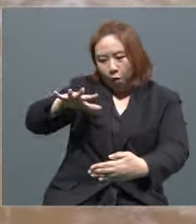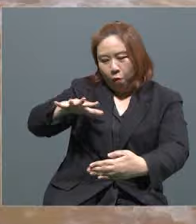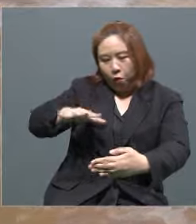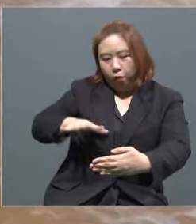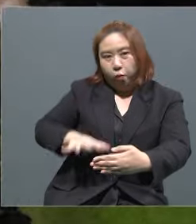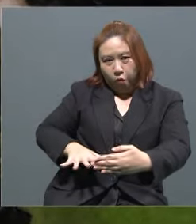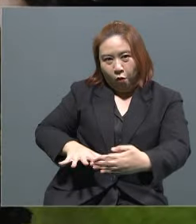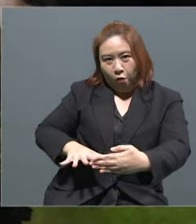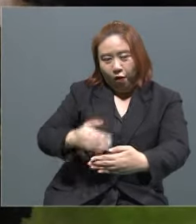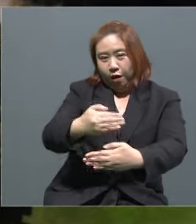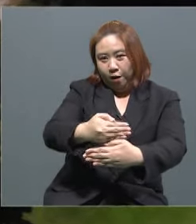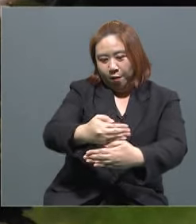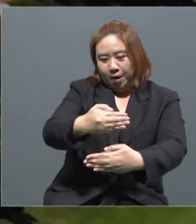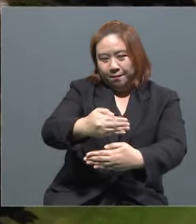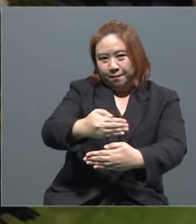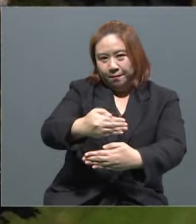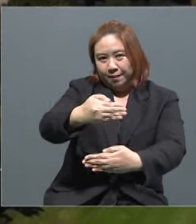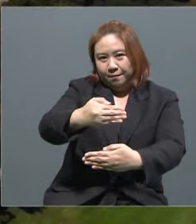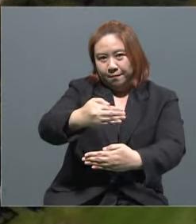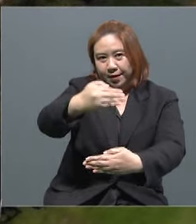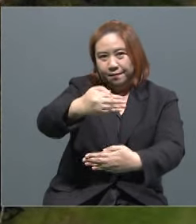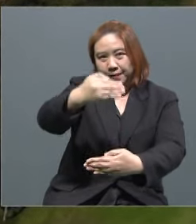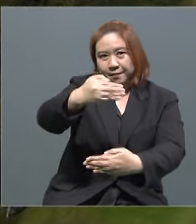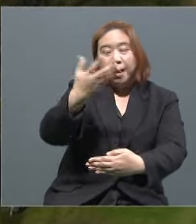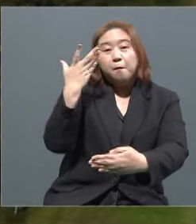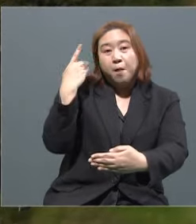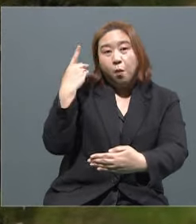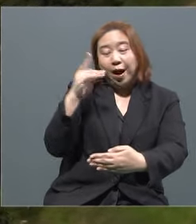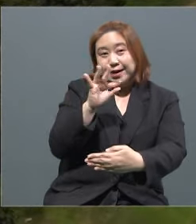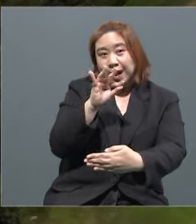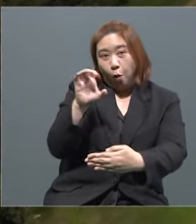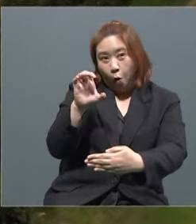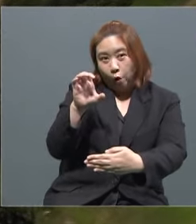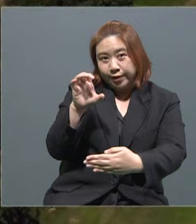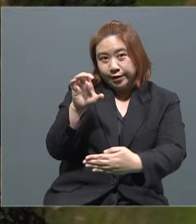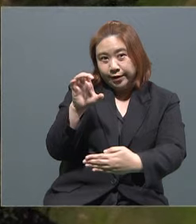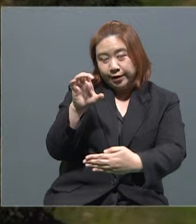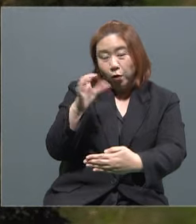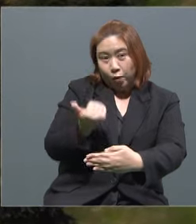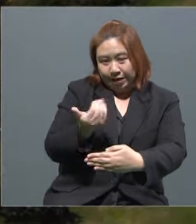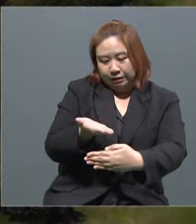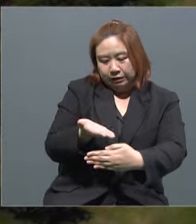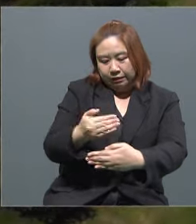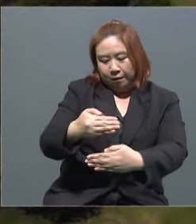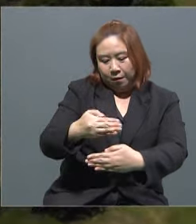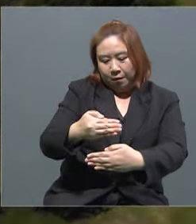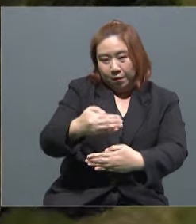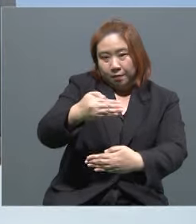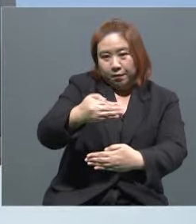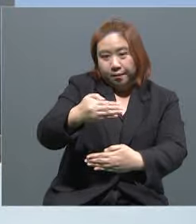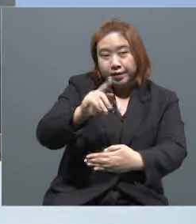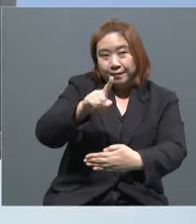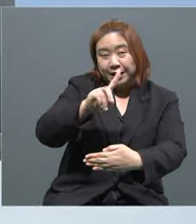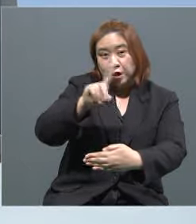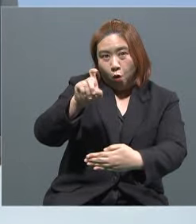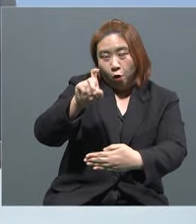ป็นขั้นบันไดคือค่อยๆเพิ่มขึ้นนะครับเมื่อวานนี้เพิ่มอยู่ที่900ลูกบาศก์เมตรต่อวินาทีวันนี้ก็ปรับเพิ่มเป็น 1,100 ถึ